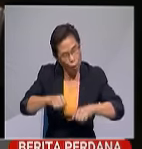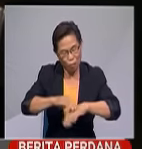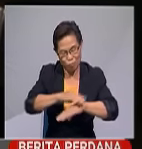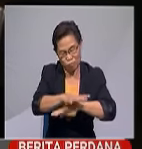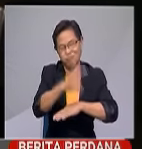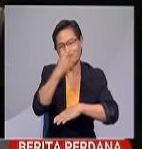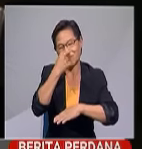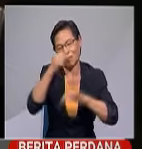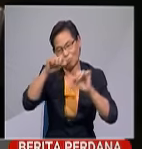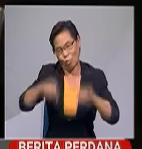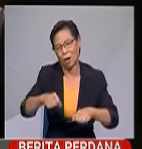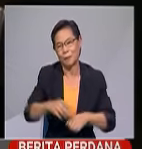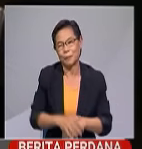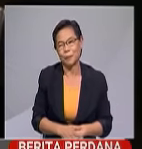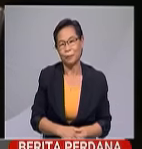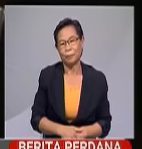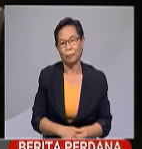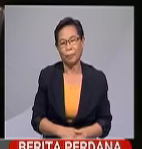Tidak akan